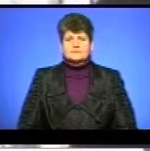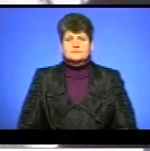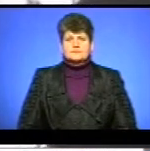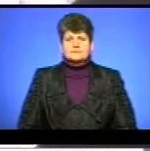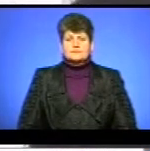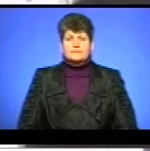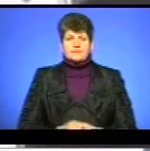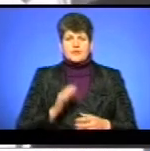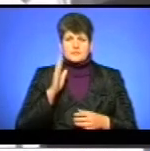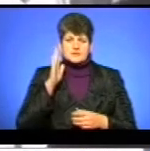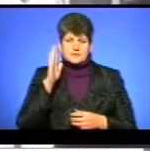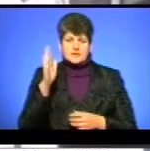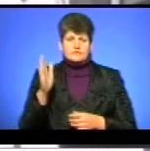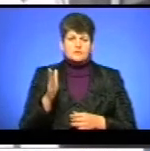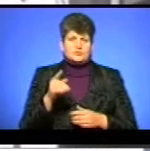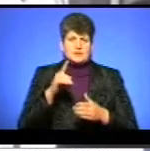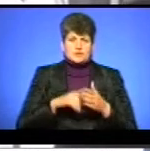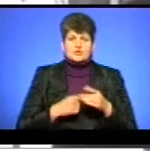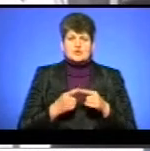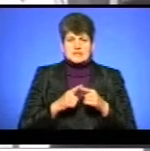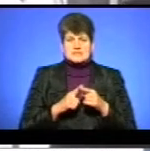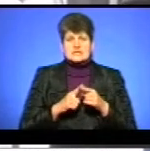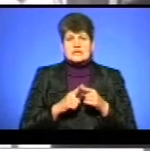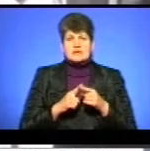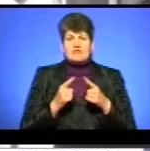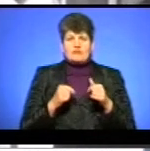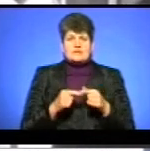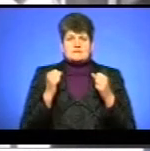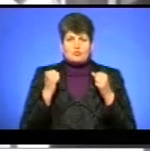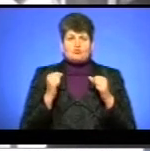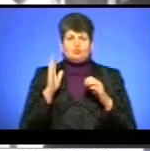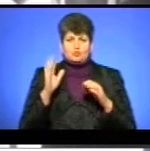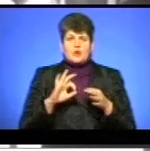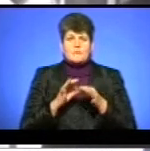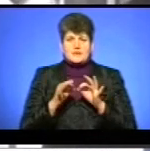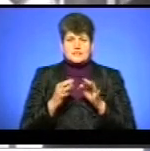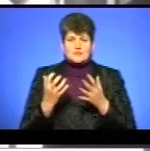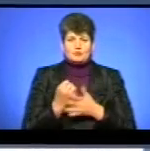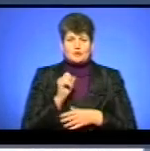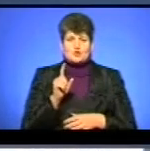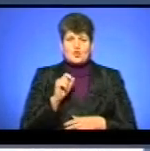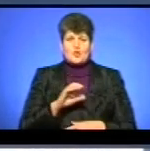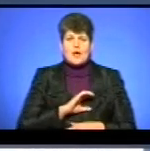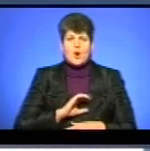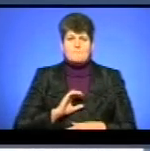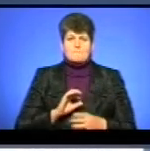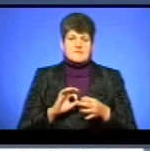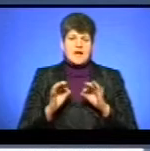В перспективі будемо надіятися, що цей вид спорту стане олімпійським і здобути золото на Олімпіаді.